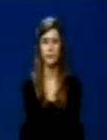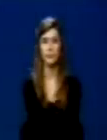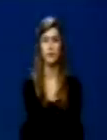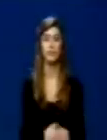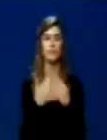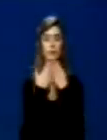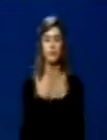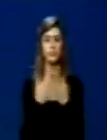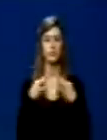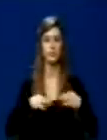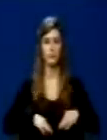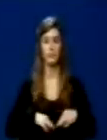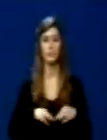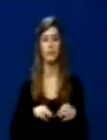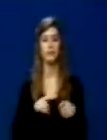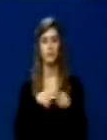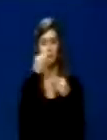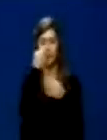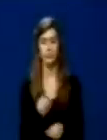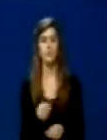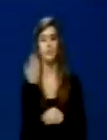Falënderit kryetar, deputet Kuvend Republikës Kosovës.